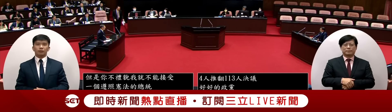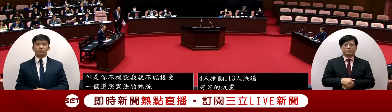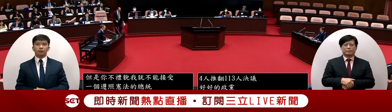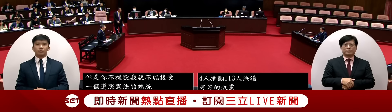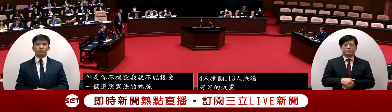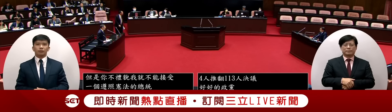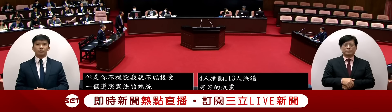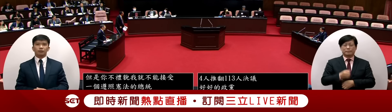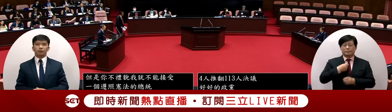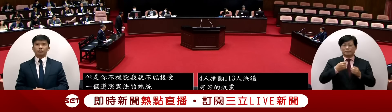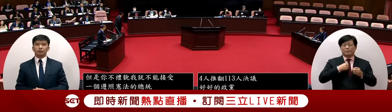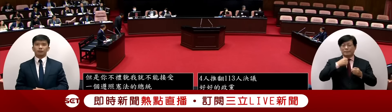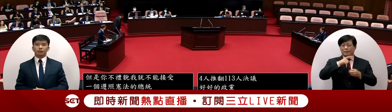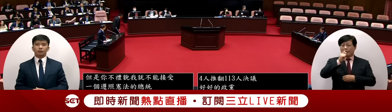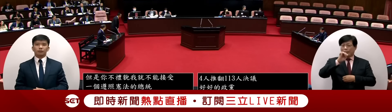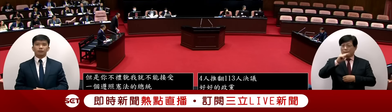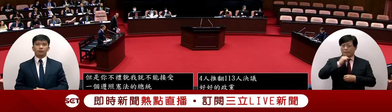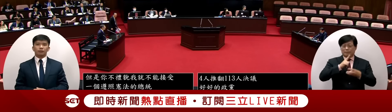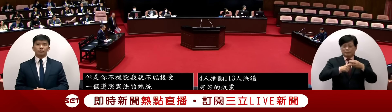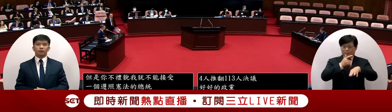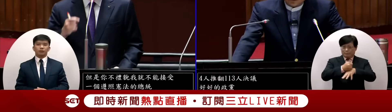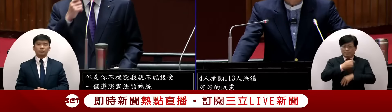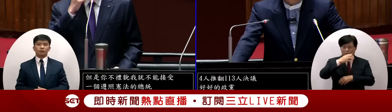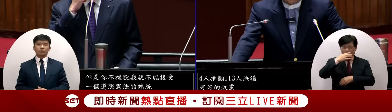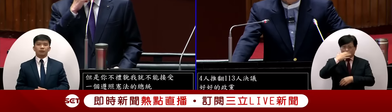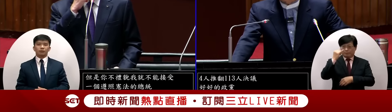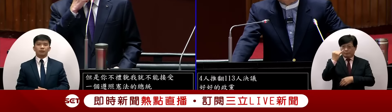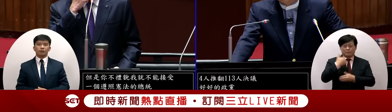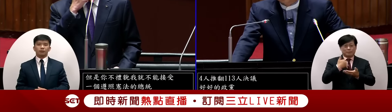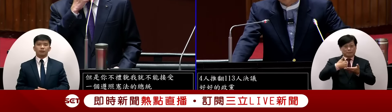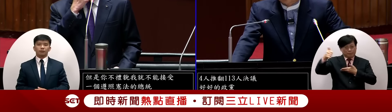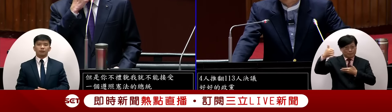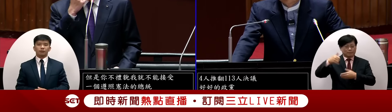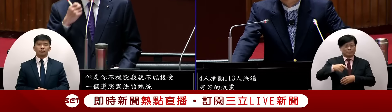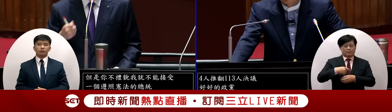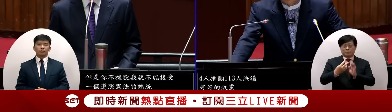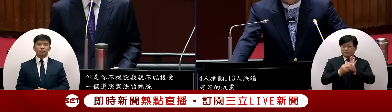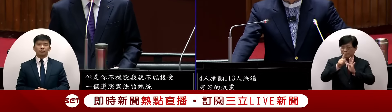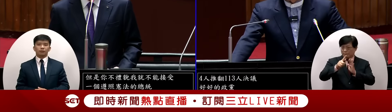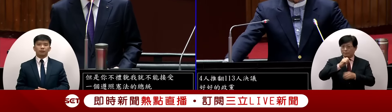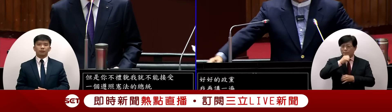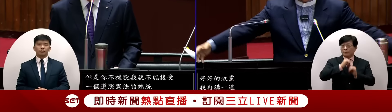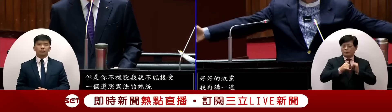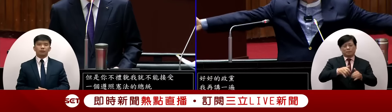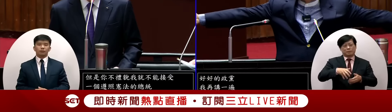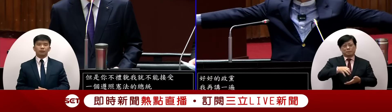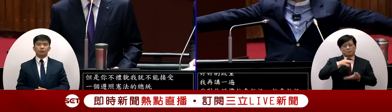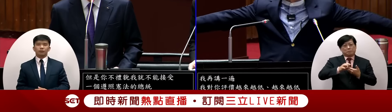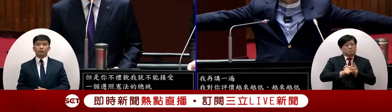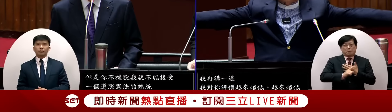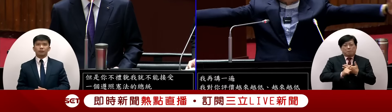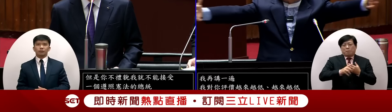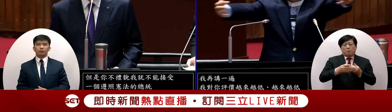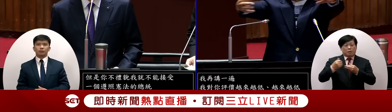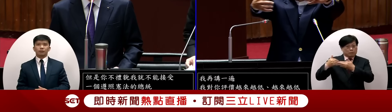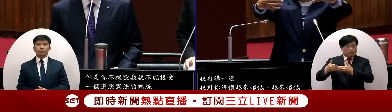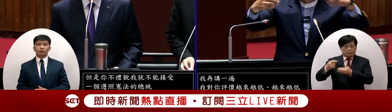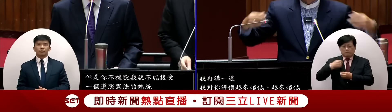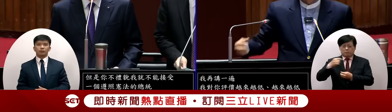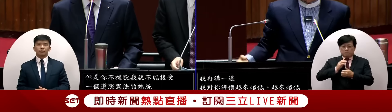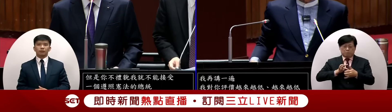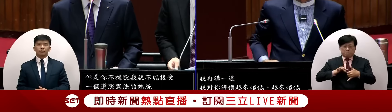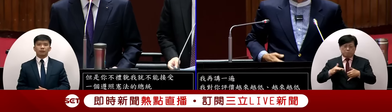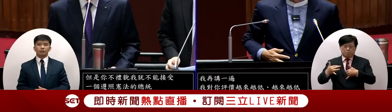孙小雅要离开之前 ，AIT 的，他讲了一句话，叫台湾人民呢，不要恐慌，面对大陆一直包一直